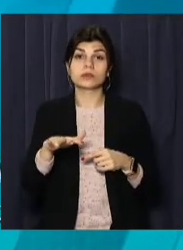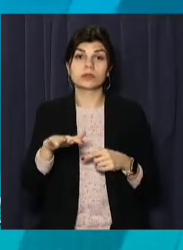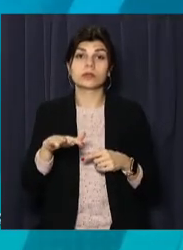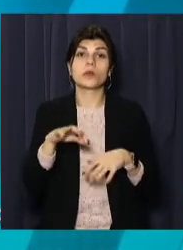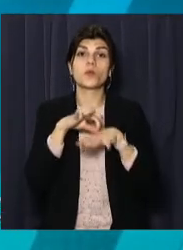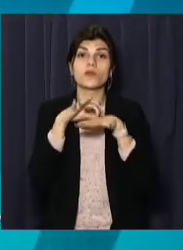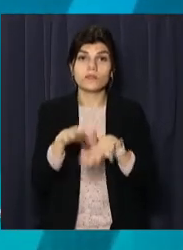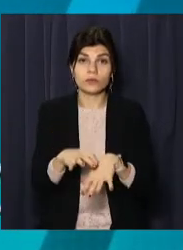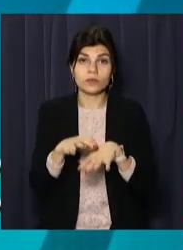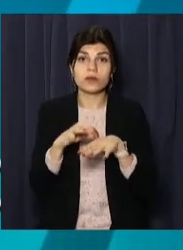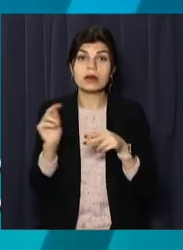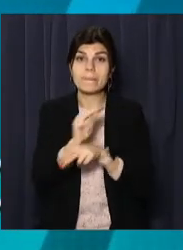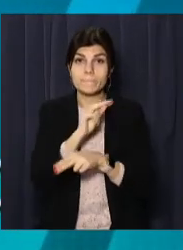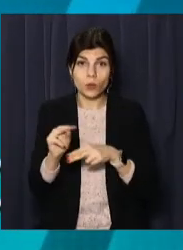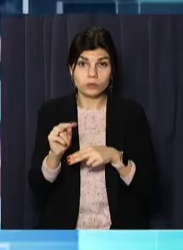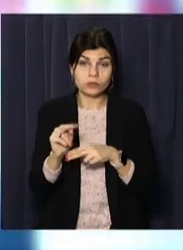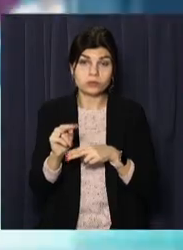провела ремонт.